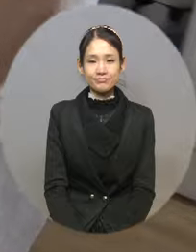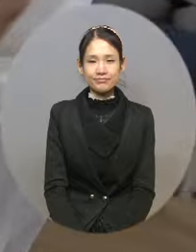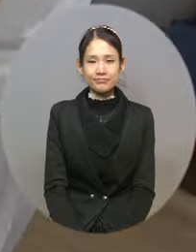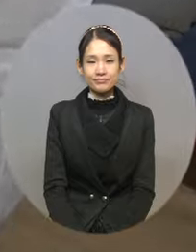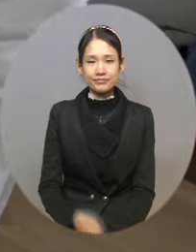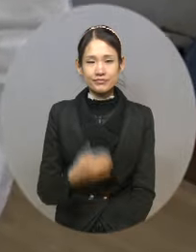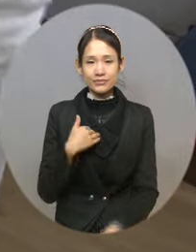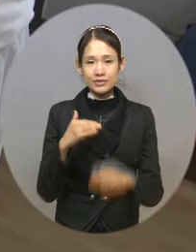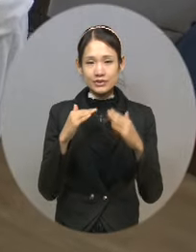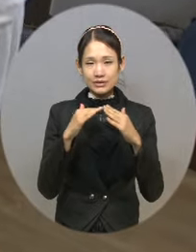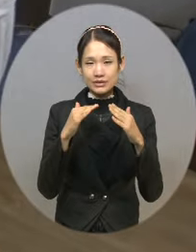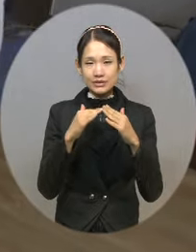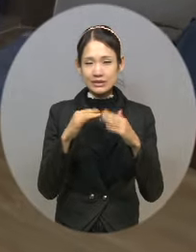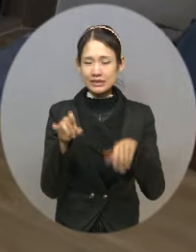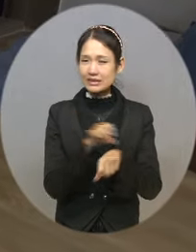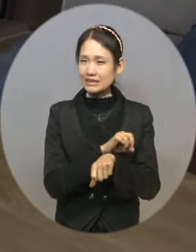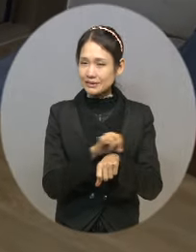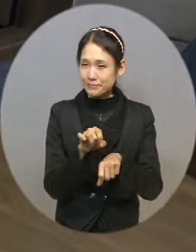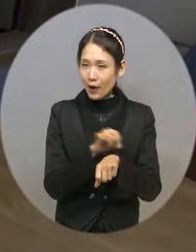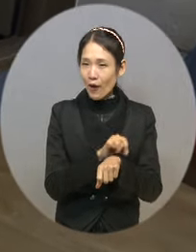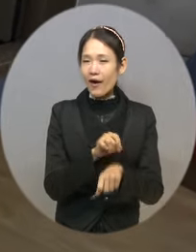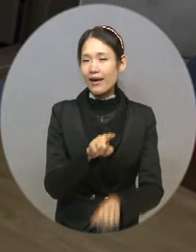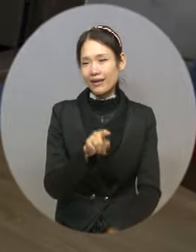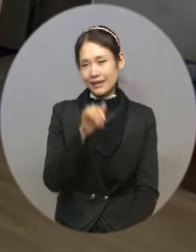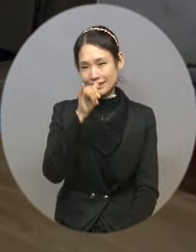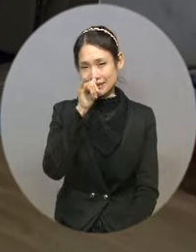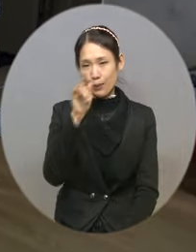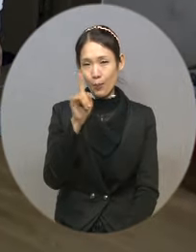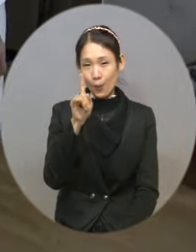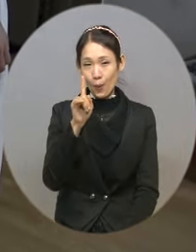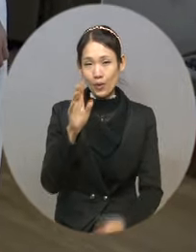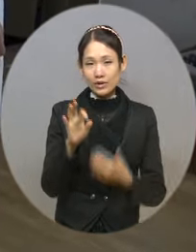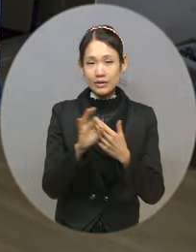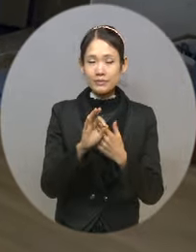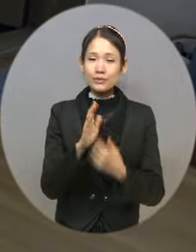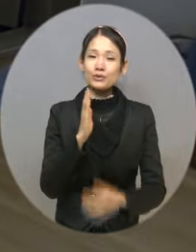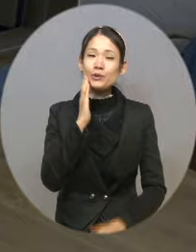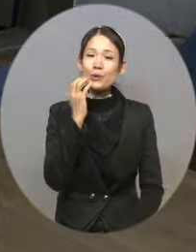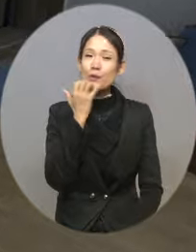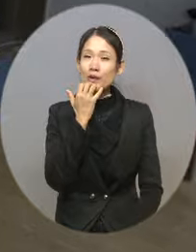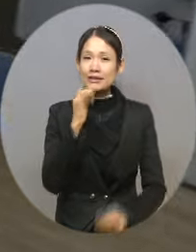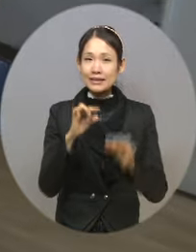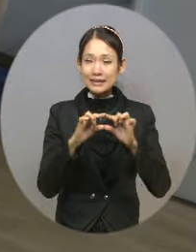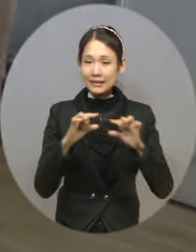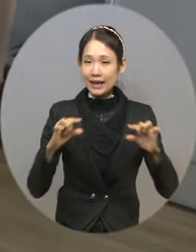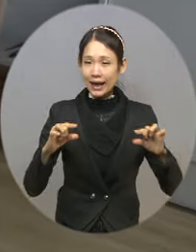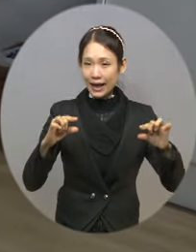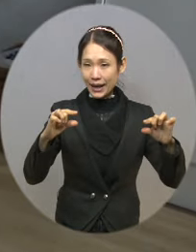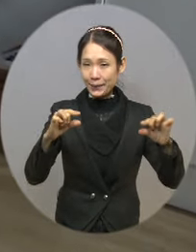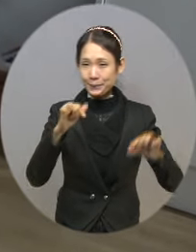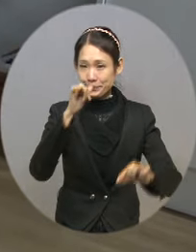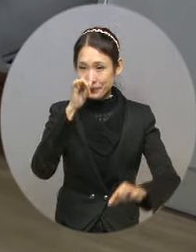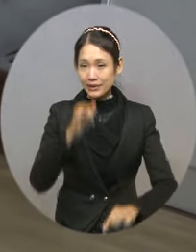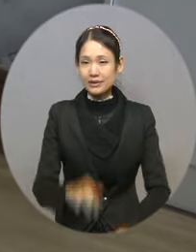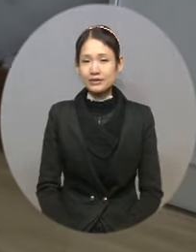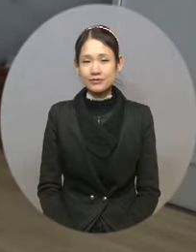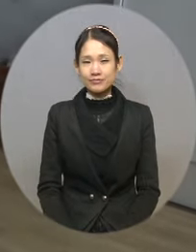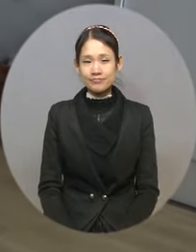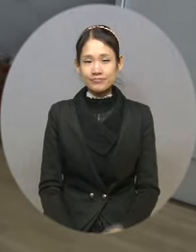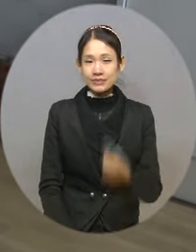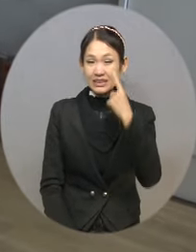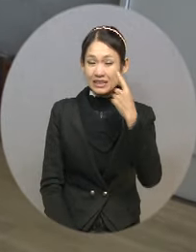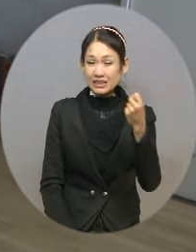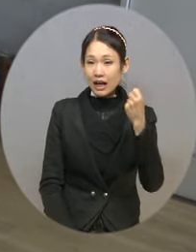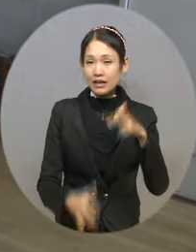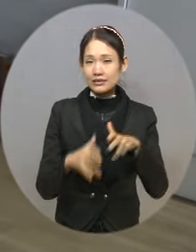저희 집 좀 특이한 점이 있죠. 여기 초록색 이렇게 테이핑이 되어 있죠. 이제